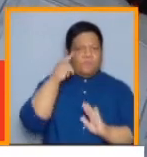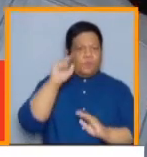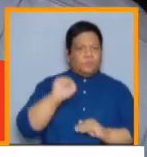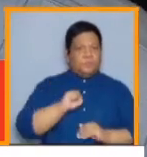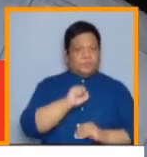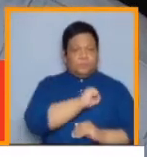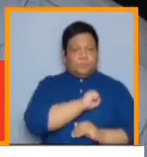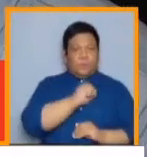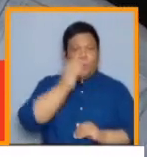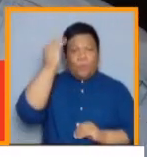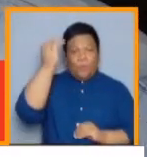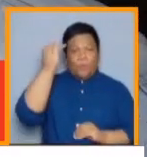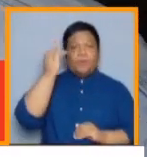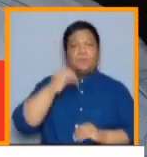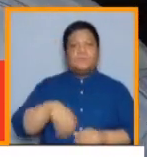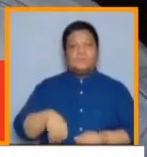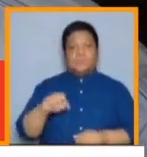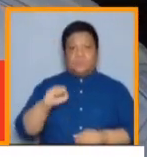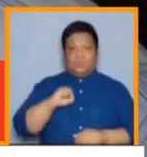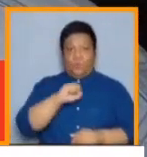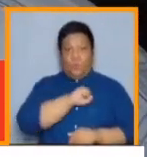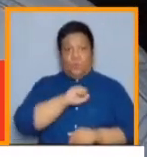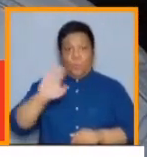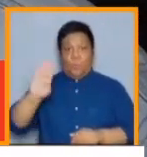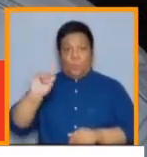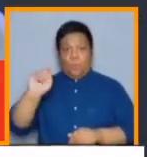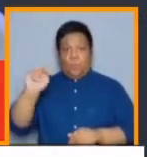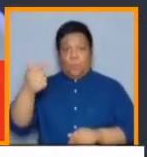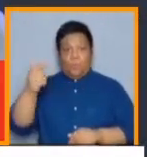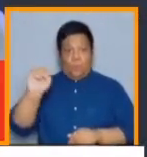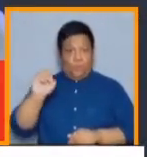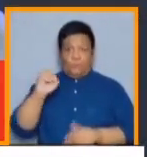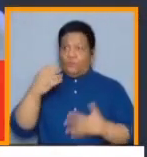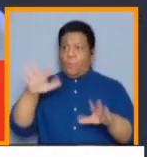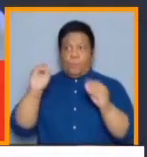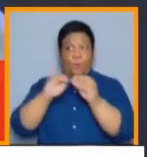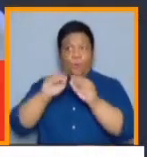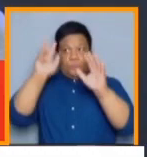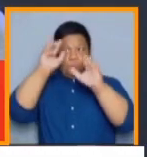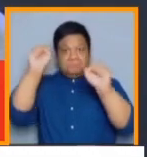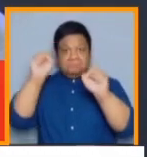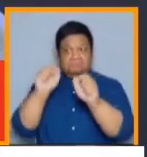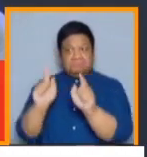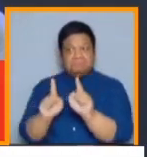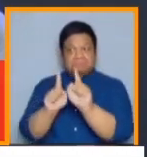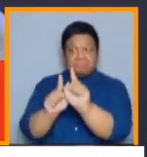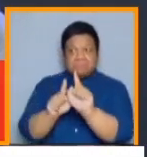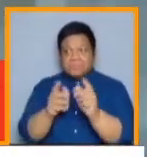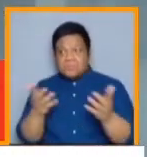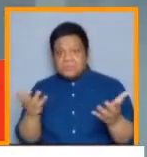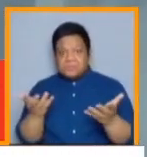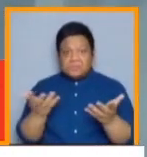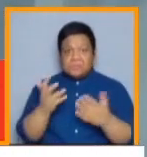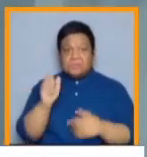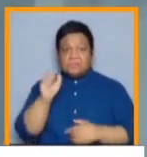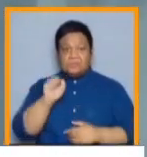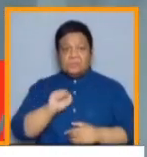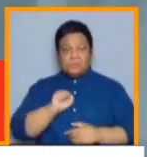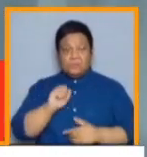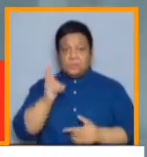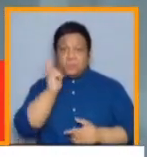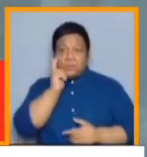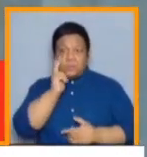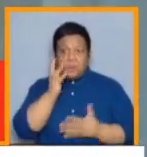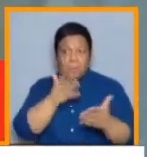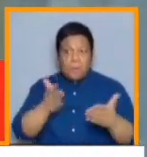sa presidential race, wala na raw kandidatong presidente ang partidong tatakbuhan ni Pangulong Duterte. I'm going to